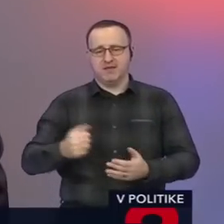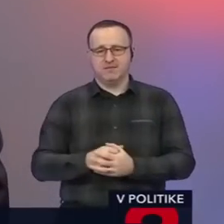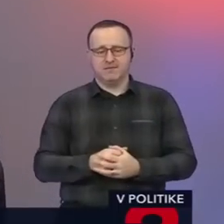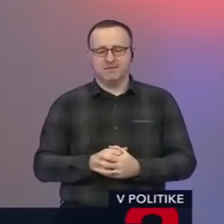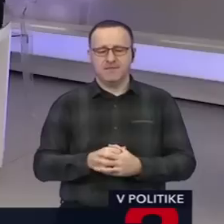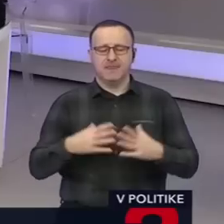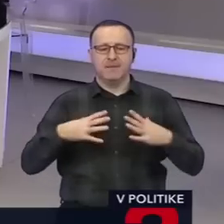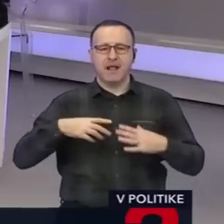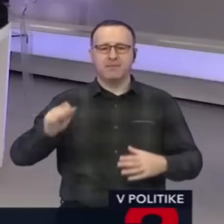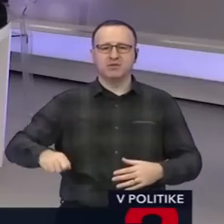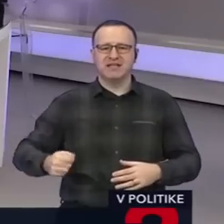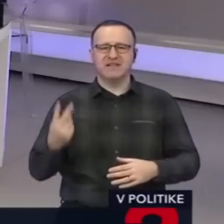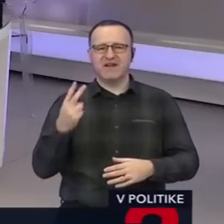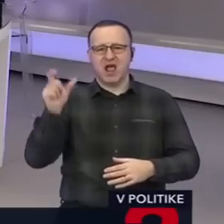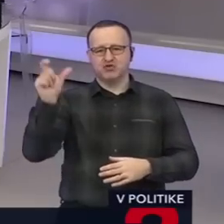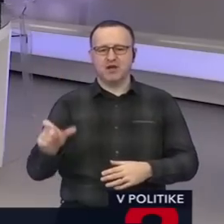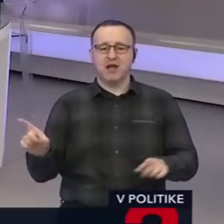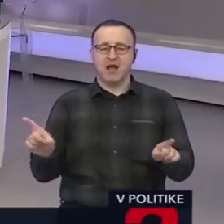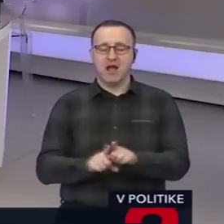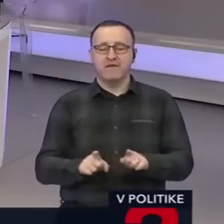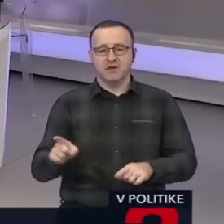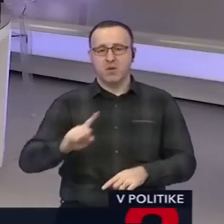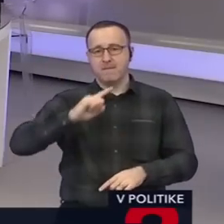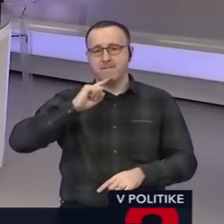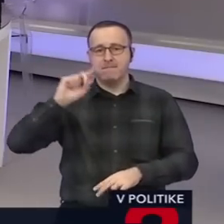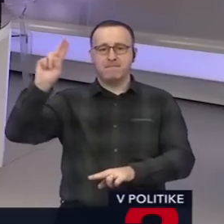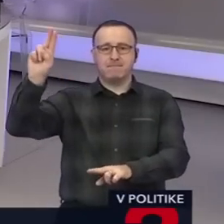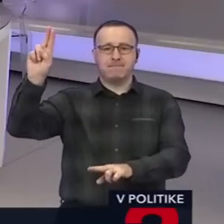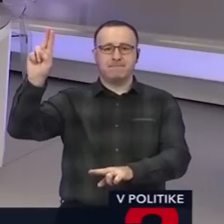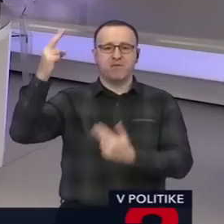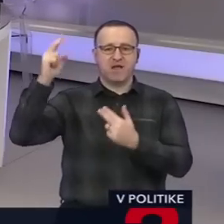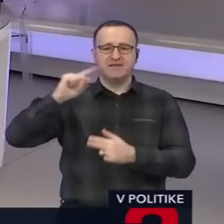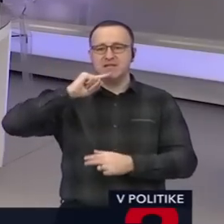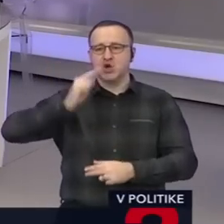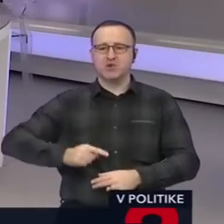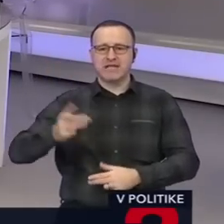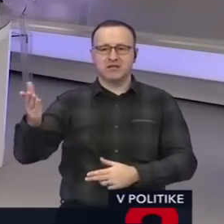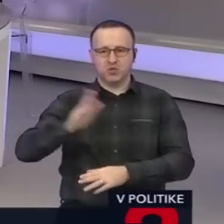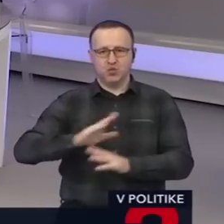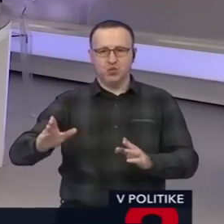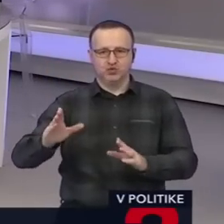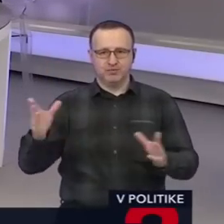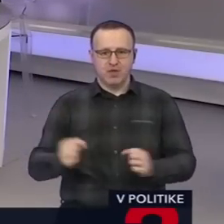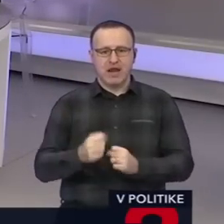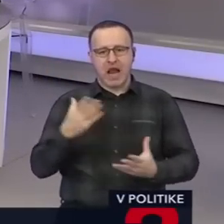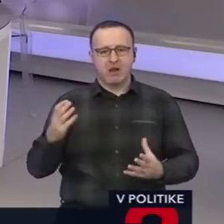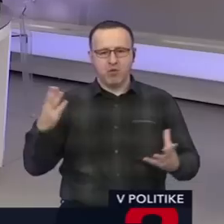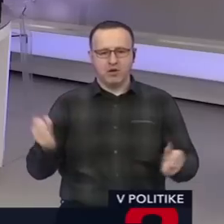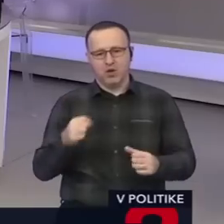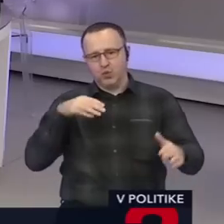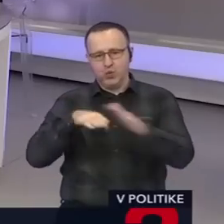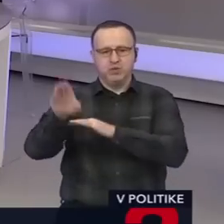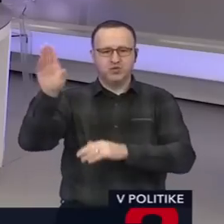tá istá otázka pre vás, povolávací rozkaz už máte, alebo ste stihli ujsť do Bruselu, ak to môžem teraz tak